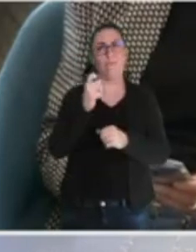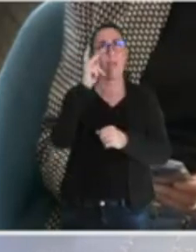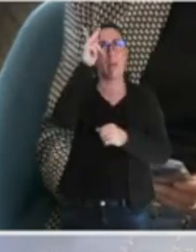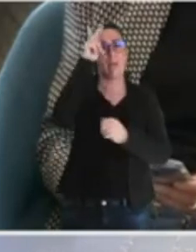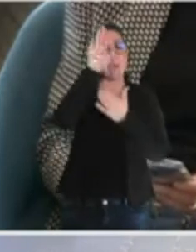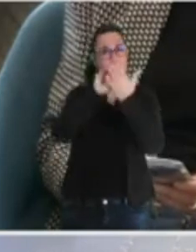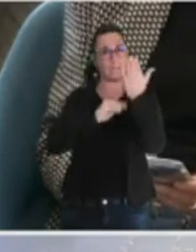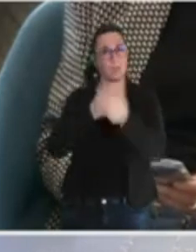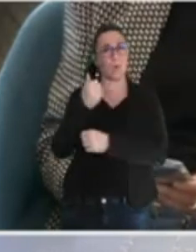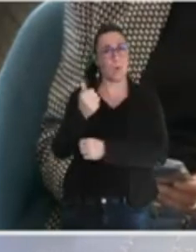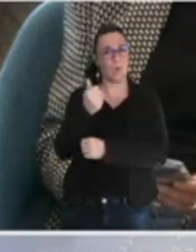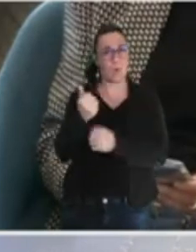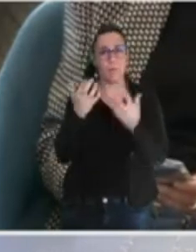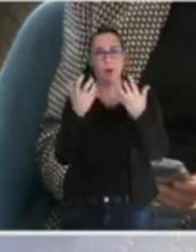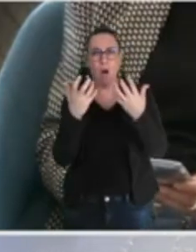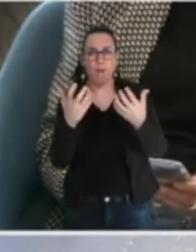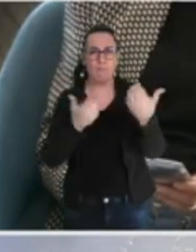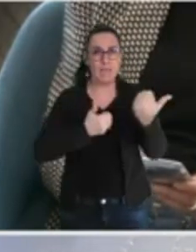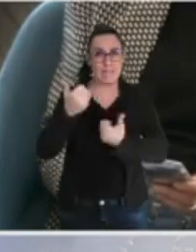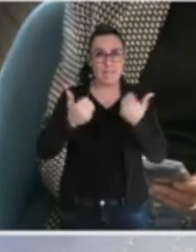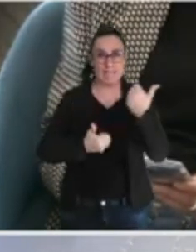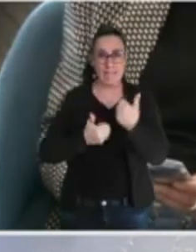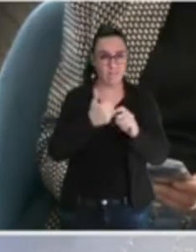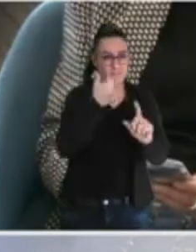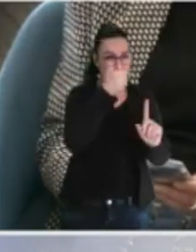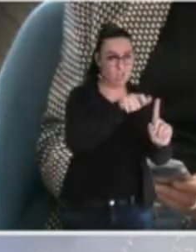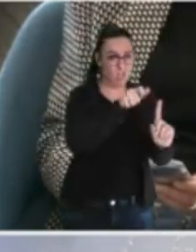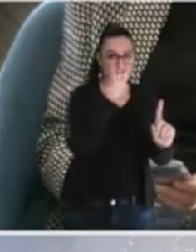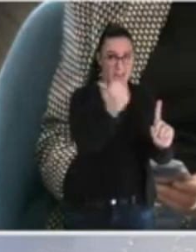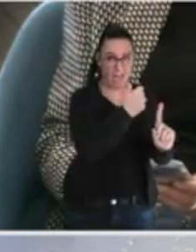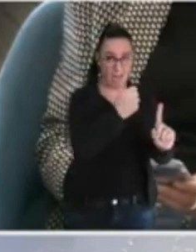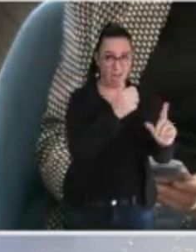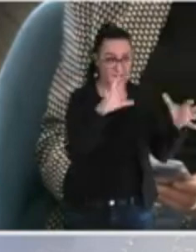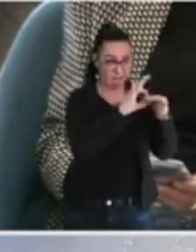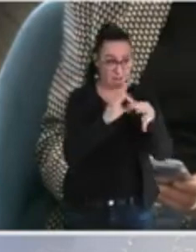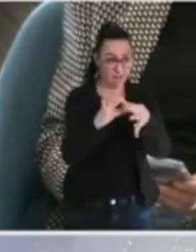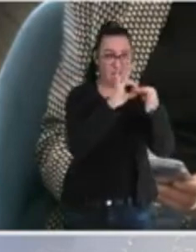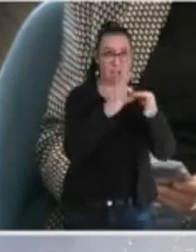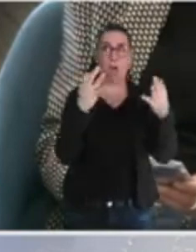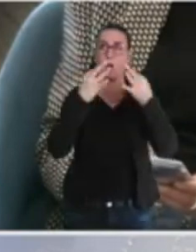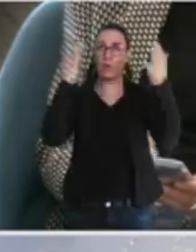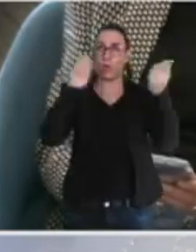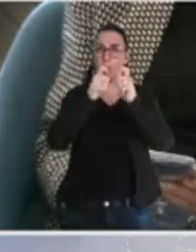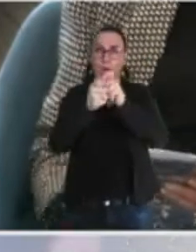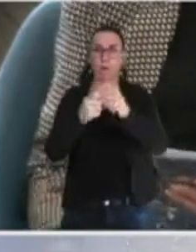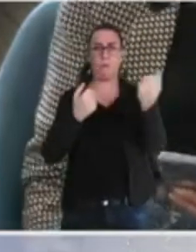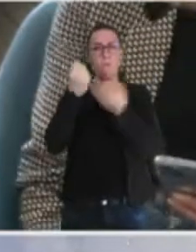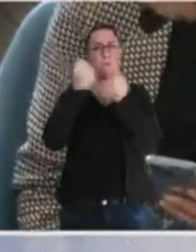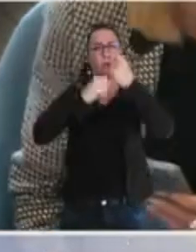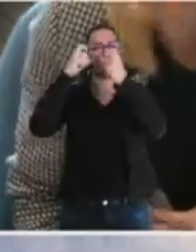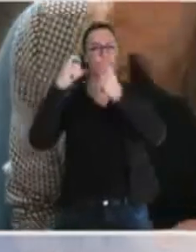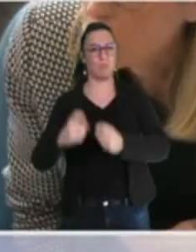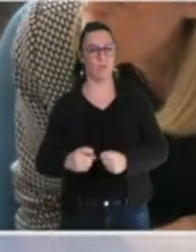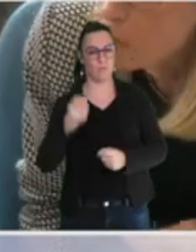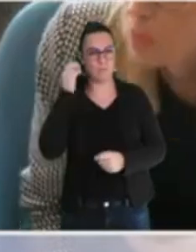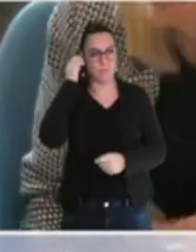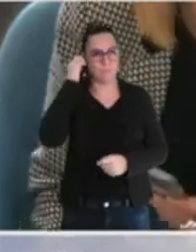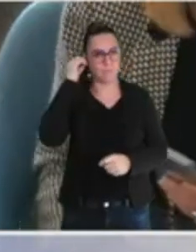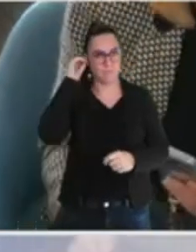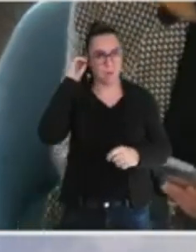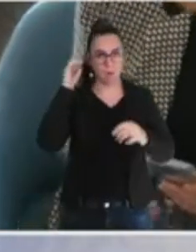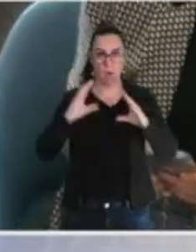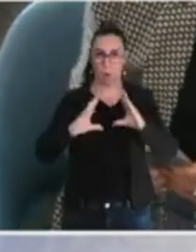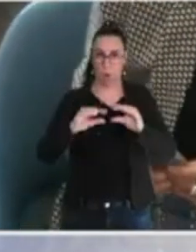il avait pour ambition de rapprocher les services de chaque habitant tout en réduisant l'impact environnemental de la circulation automobile. Mais dans les faits,